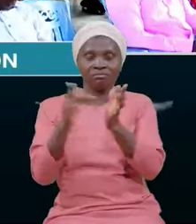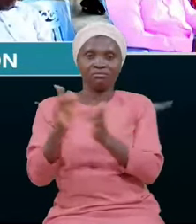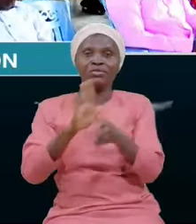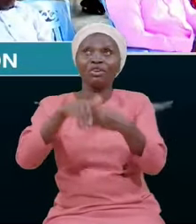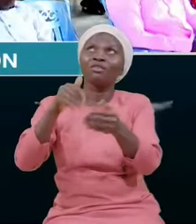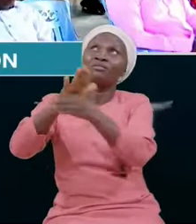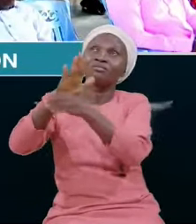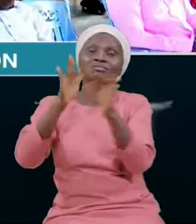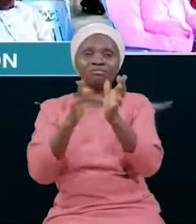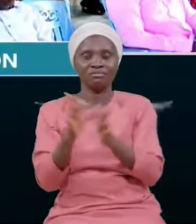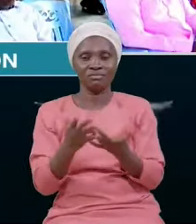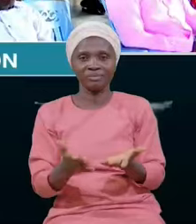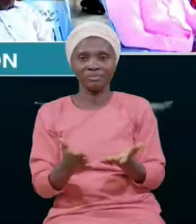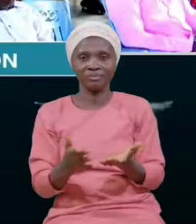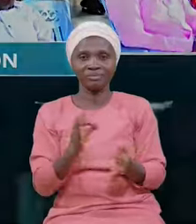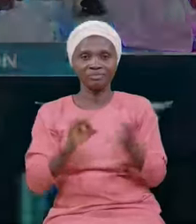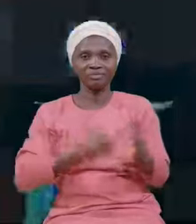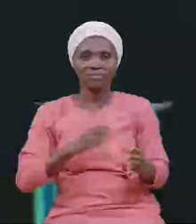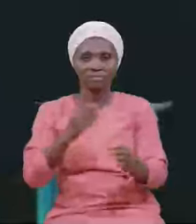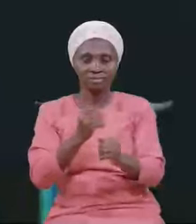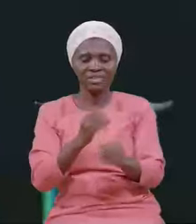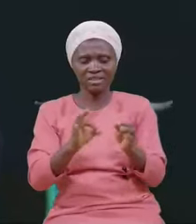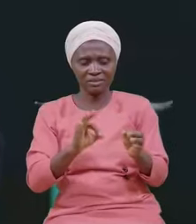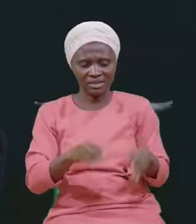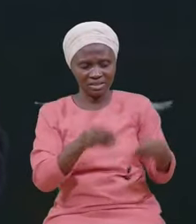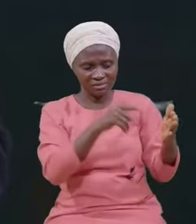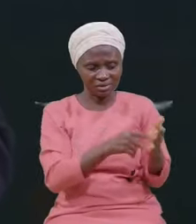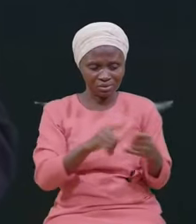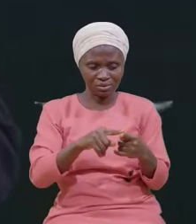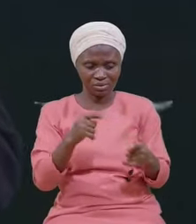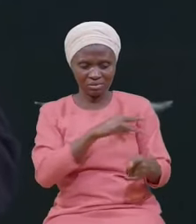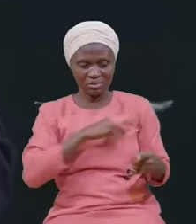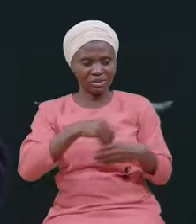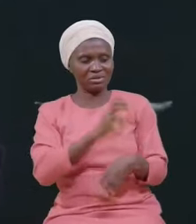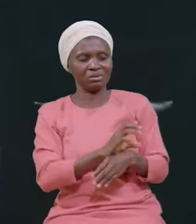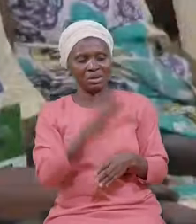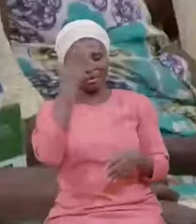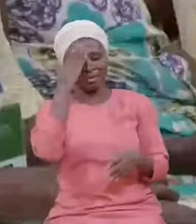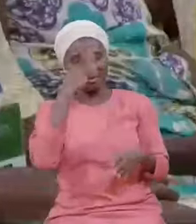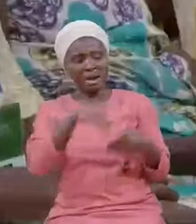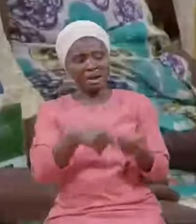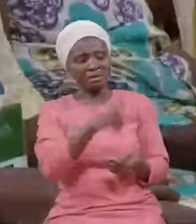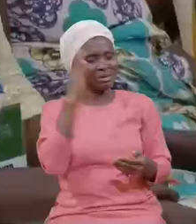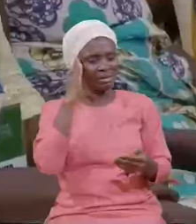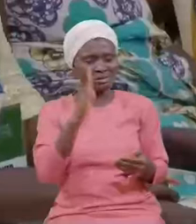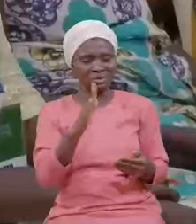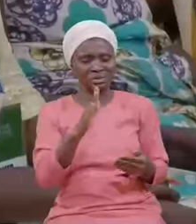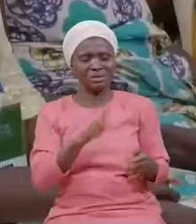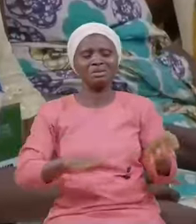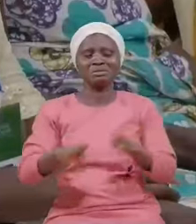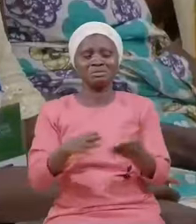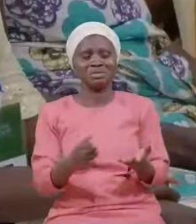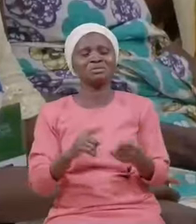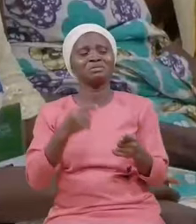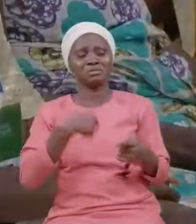dis ça à l'assemblée maintenant, ah, je sais comment ils vont réagir. L'esprit de servitude va te lier